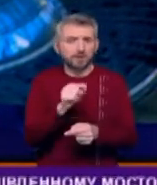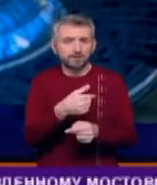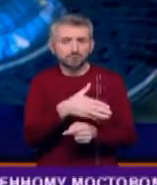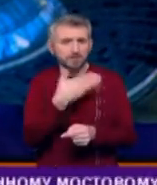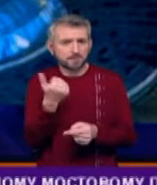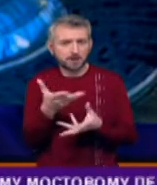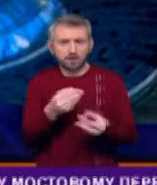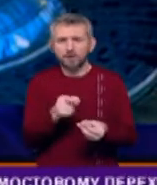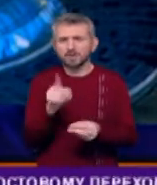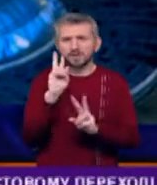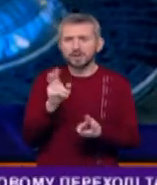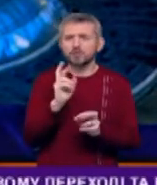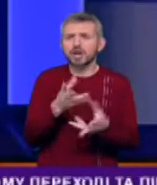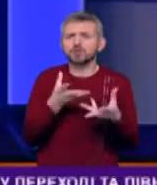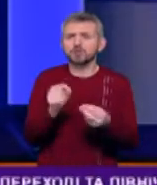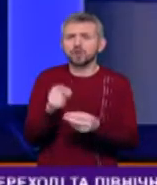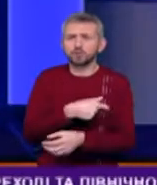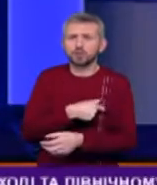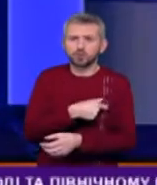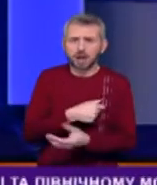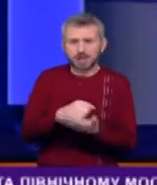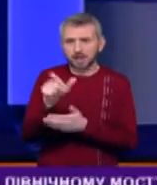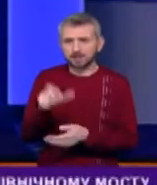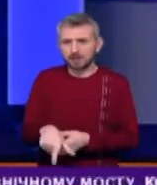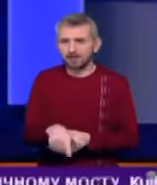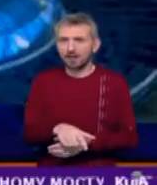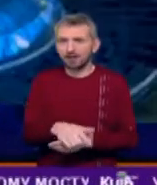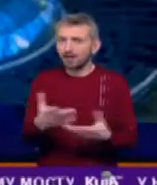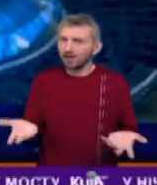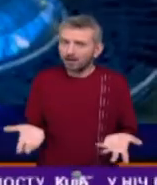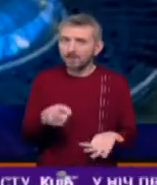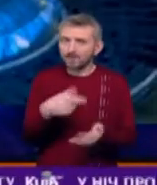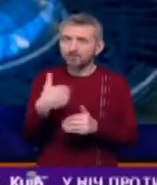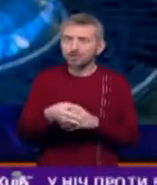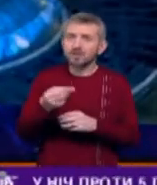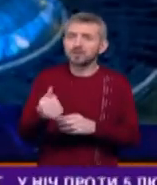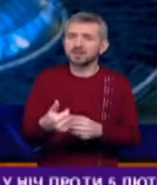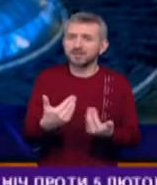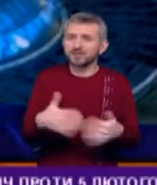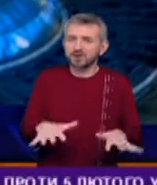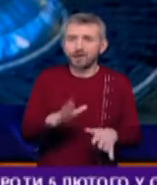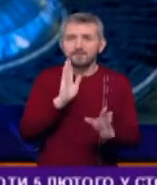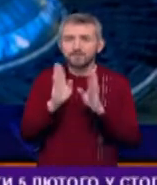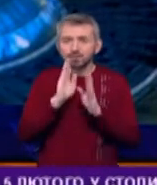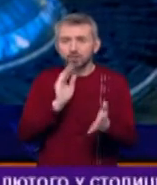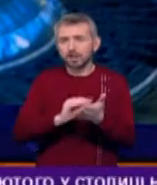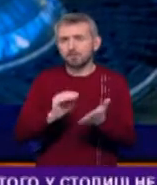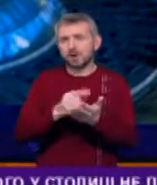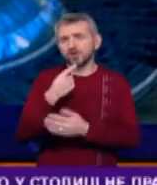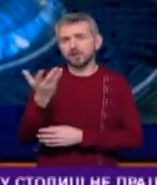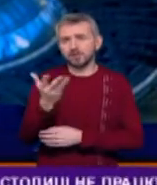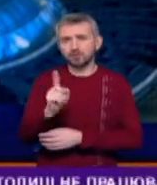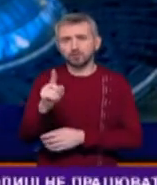знаєте, як би нам вплинути на того депутата чи кандидата. Ніяк, він же вам заплатив, правда? Він в Фейсбуці не пише вам звіт про те,